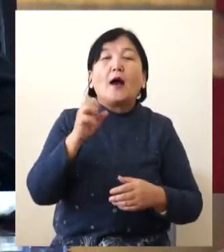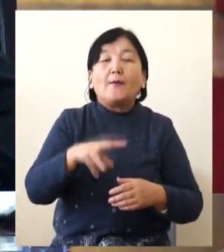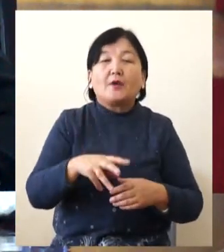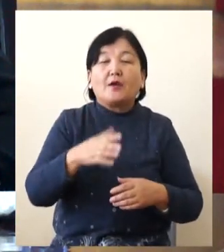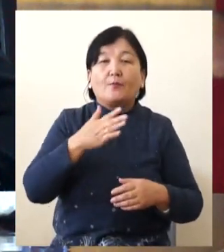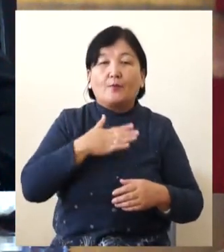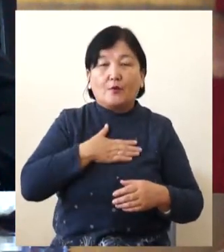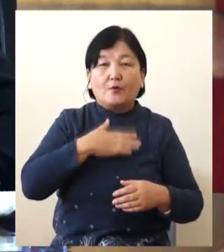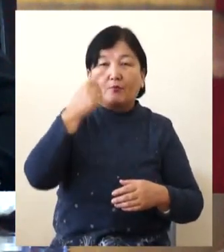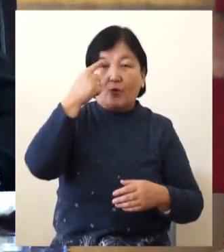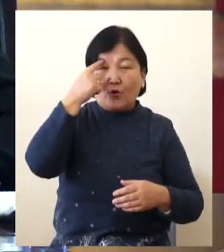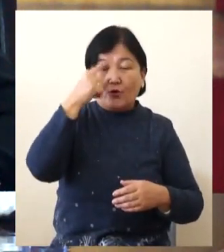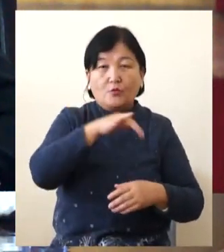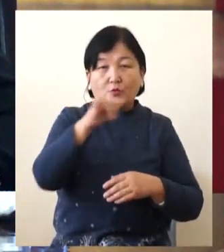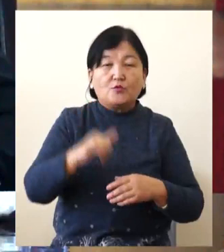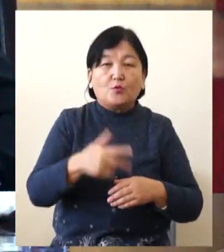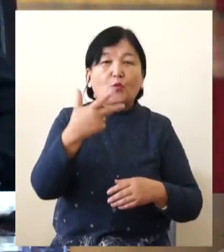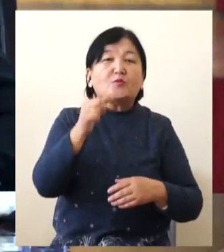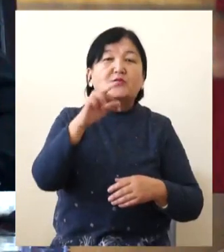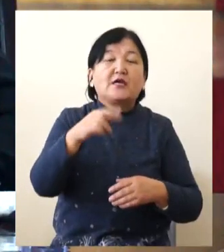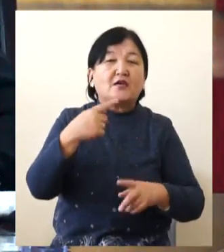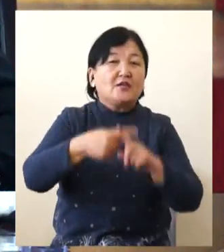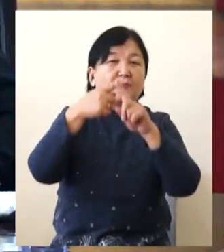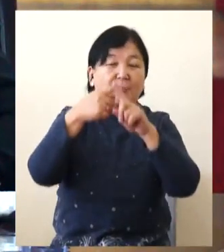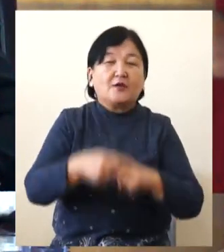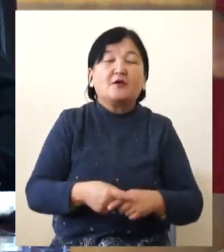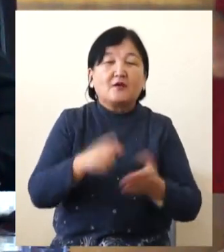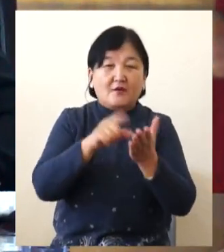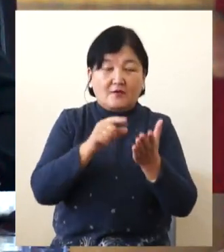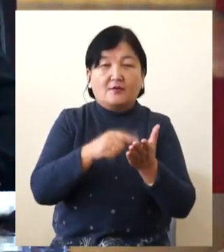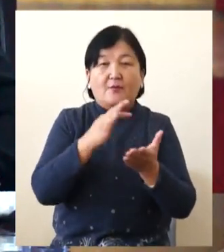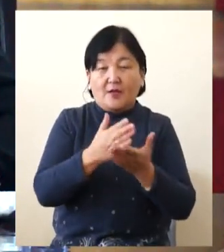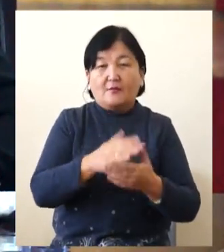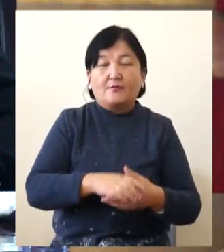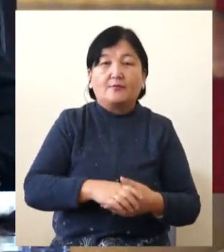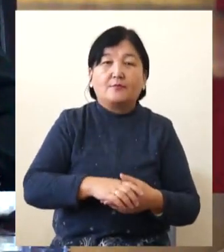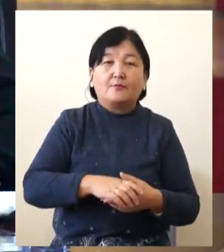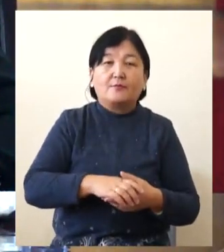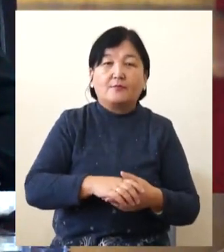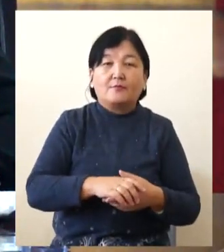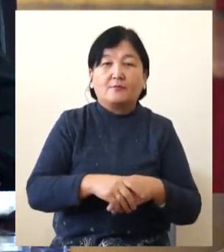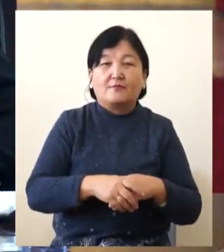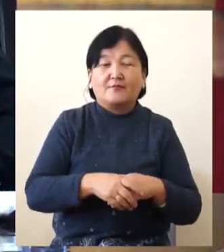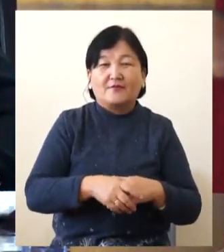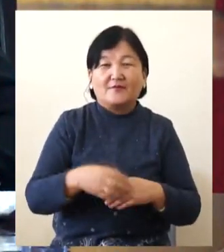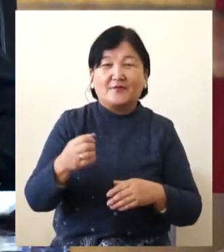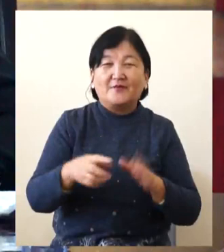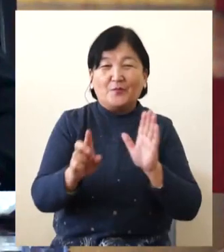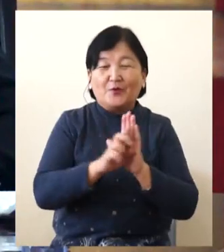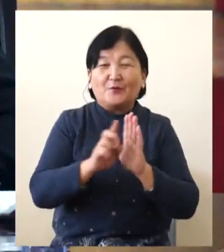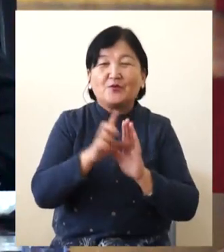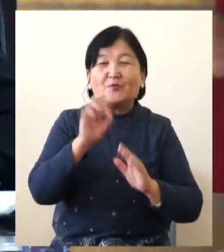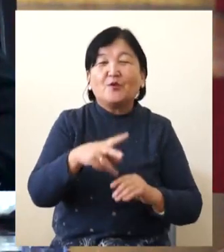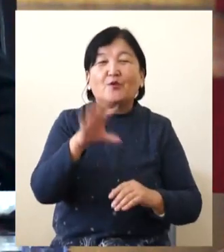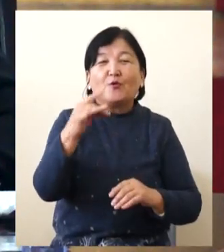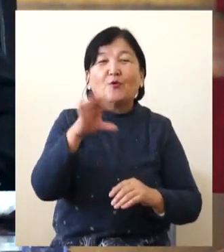олон болохгүй бид дэндүү цөөдөөд байгаа маа. Харин ч боломжтой бол би өвөр монголчууд энэ трийг нутагтаа эргэж хэлмээр